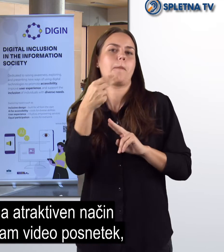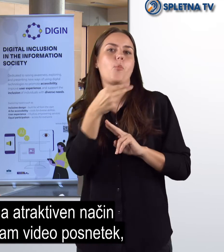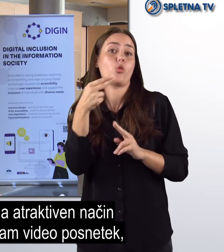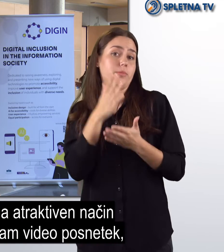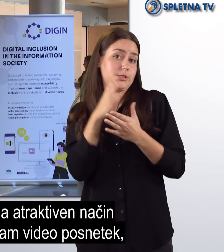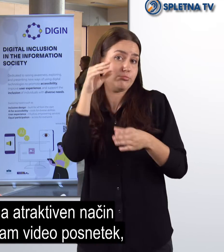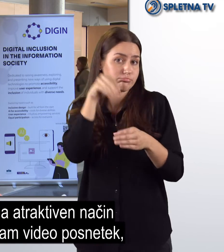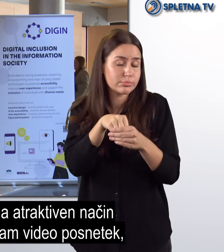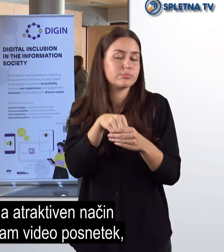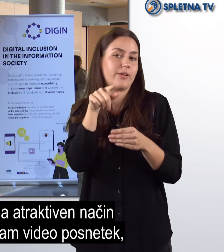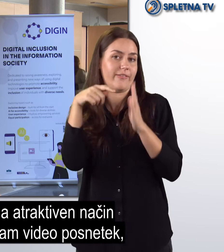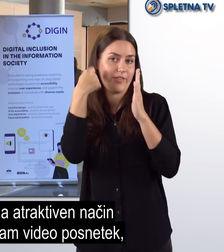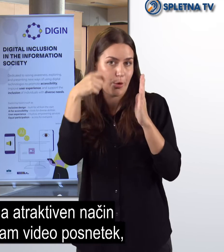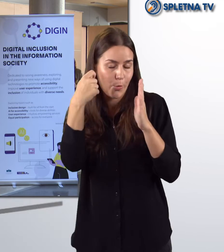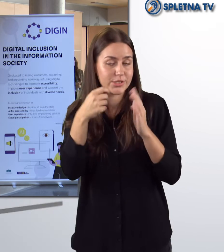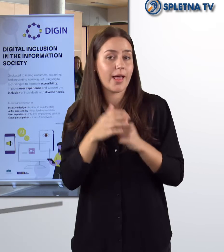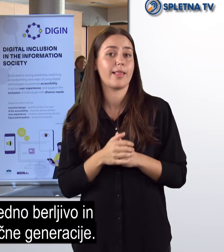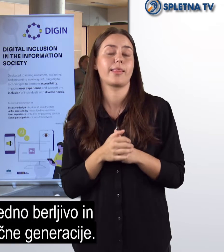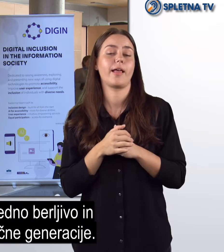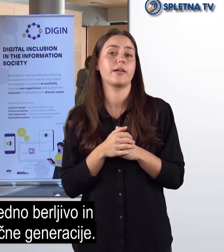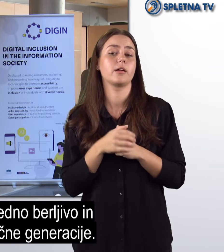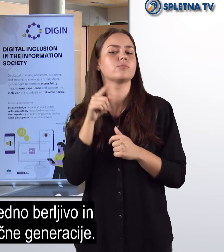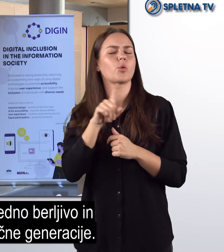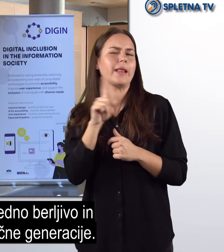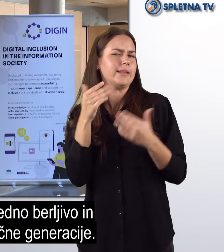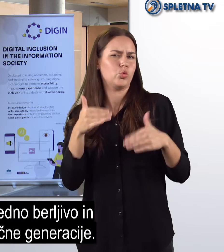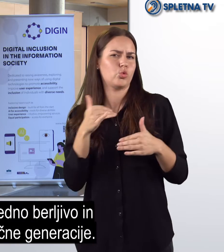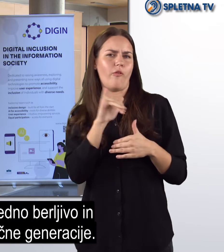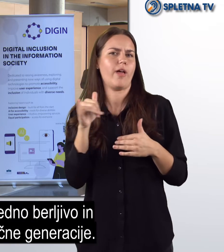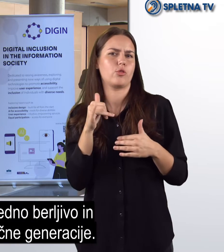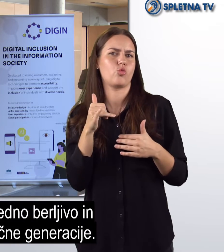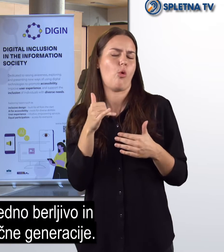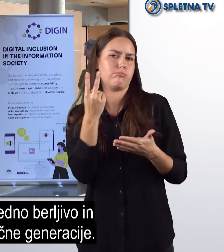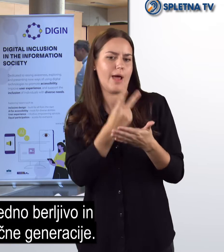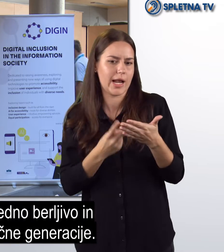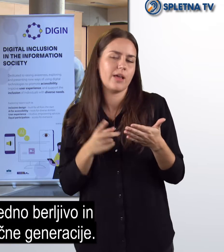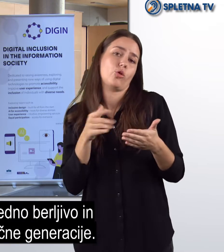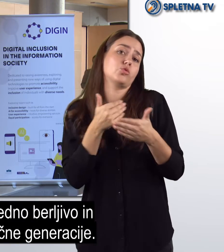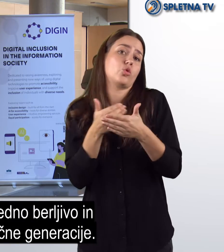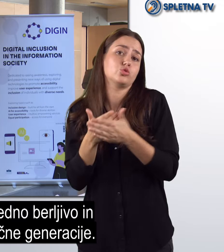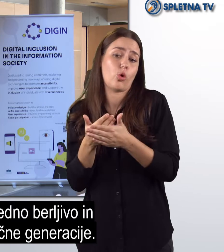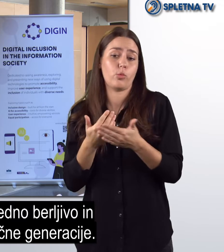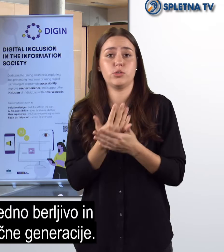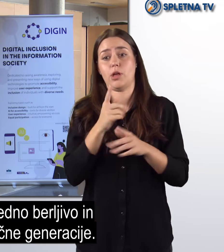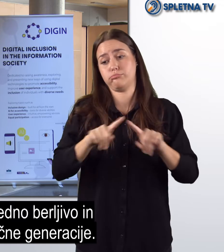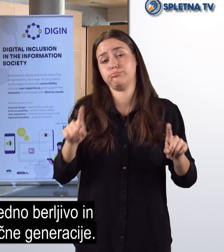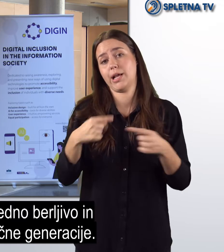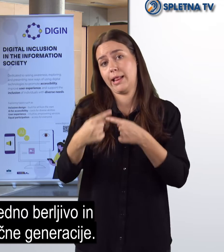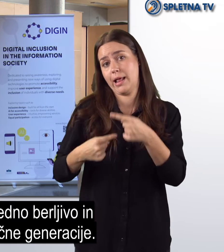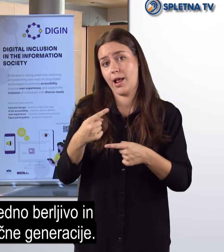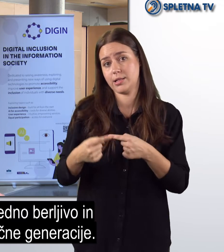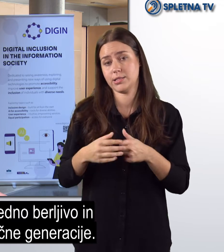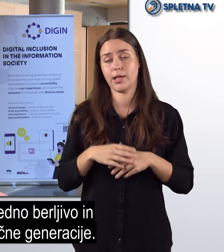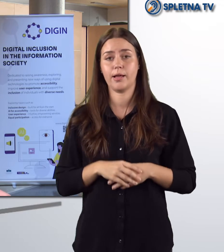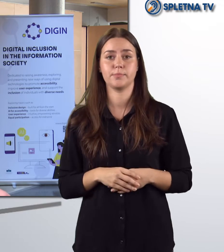podnapisi vgrajeni v sam videoposnetek, kar pa ni nujno vedno berljivo in dostopno za različne generacije.